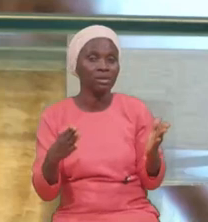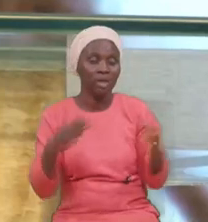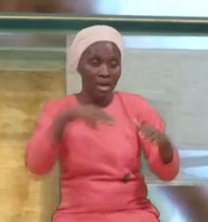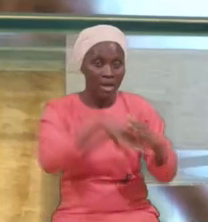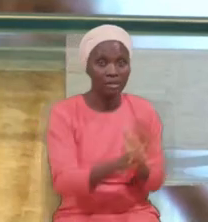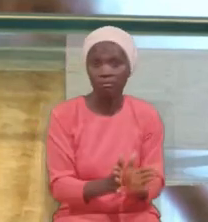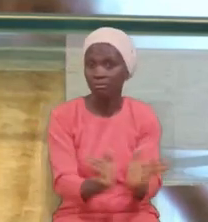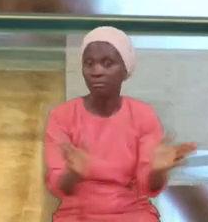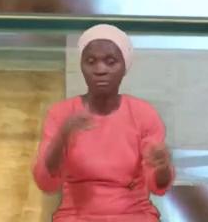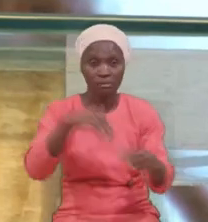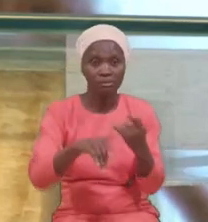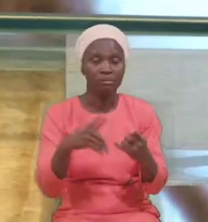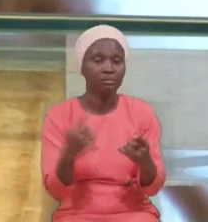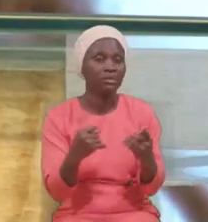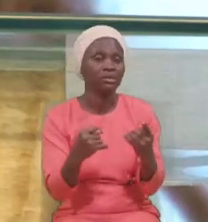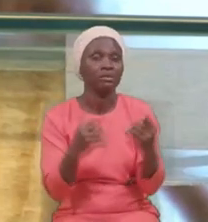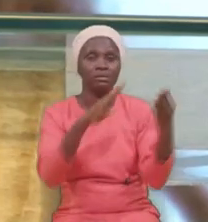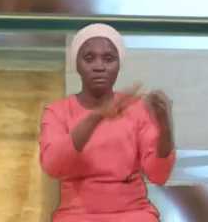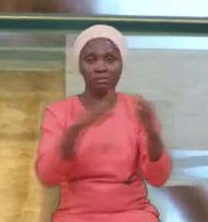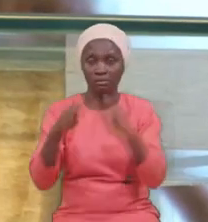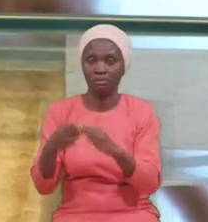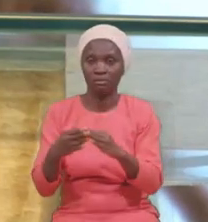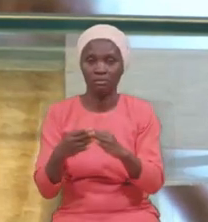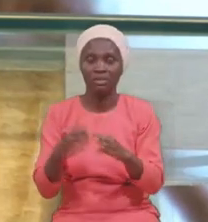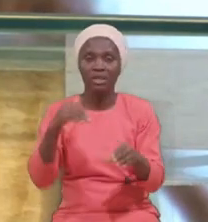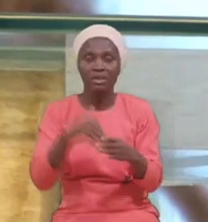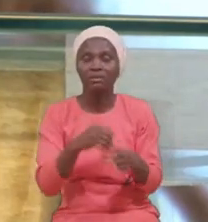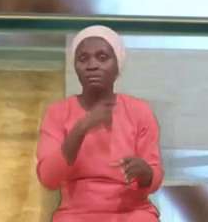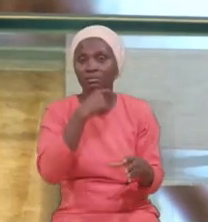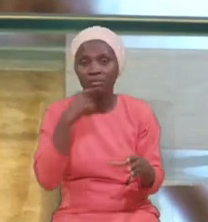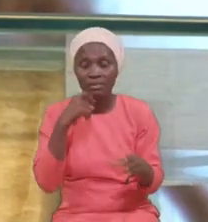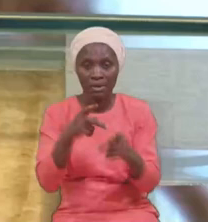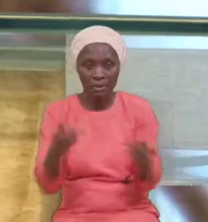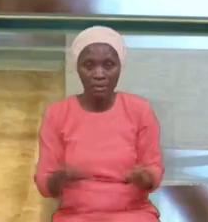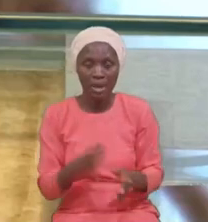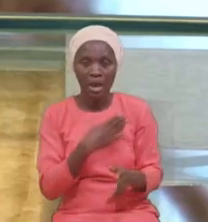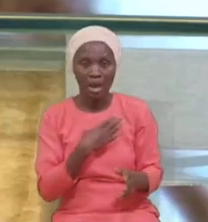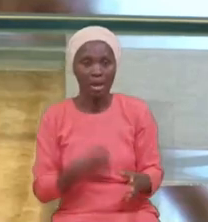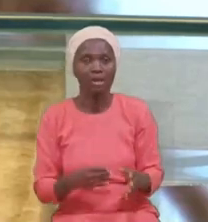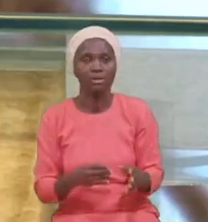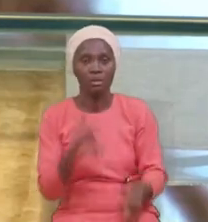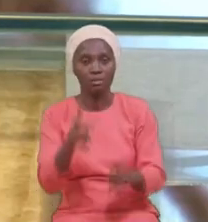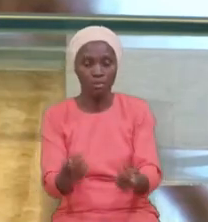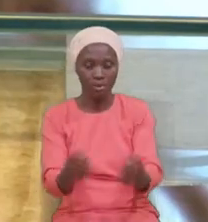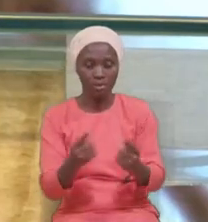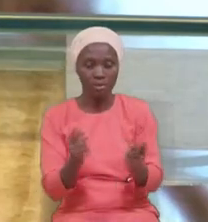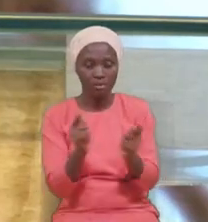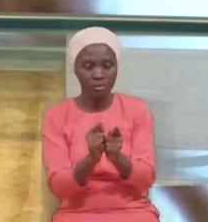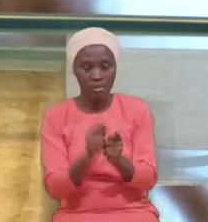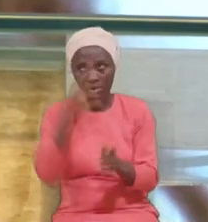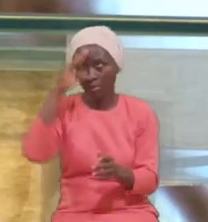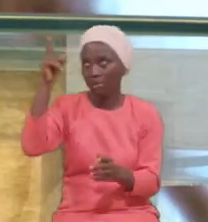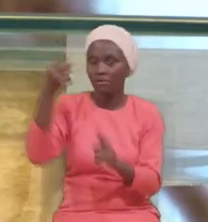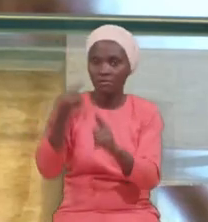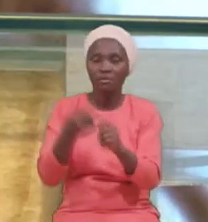publiquement dans une ville. Il se tenait dehors dans les lieux déserts et l'on venait à lui